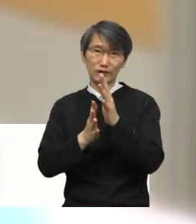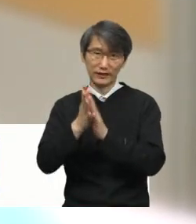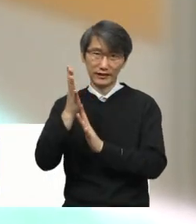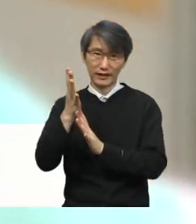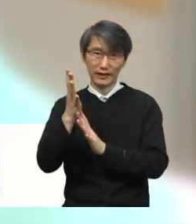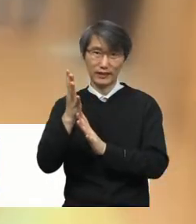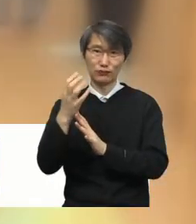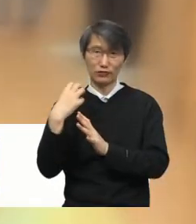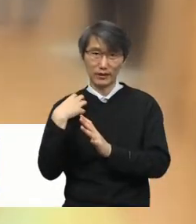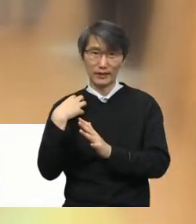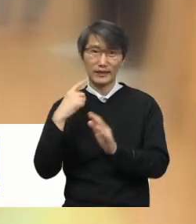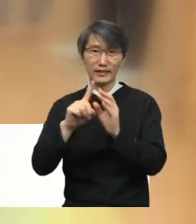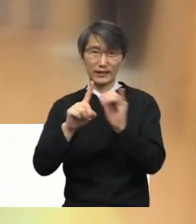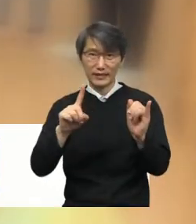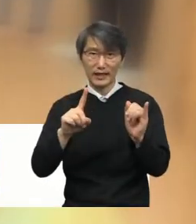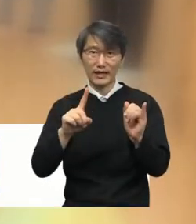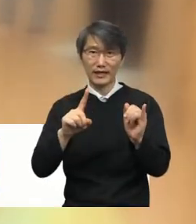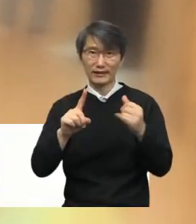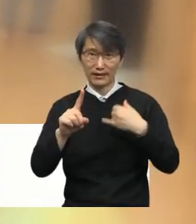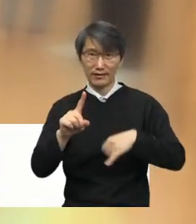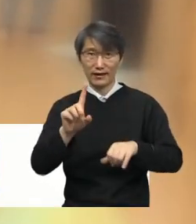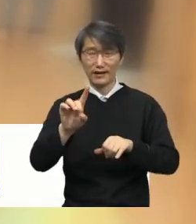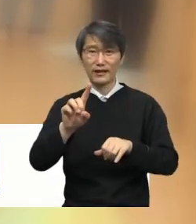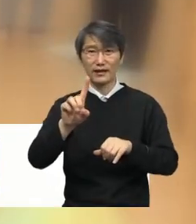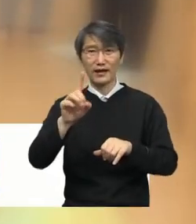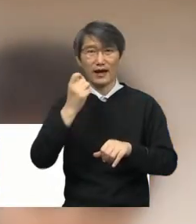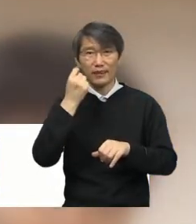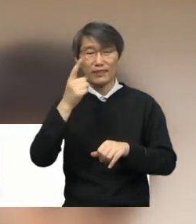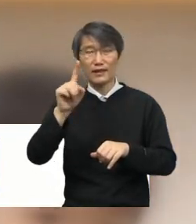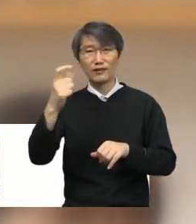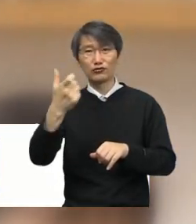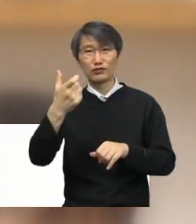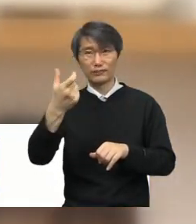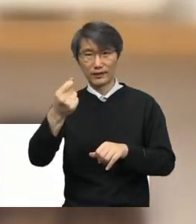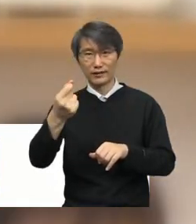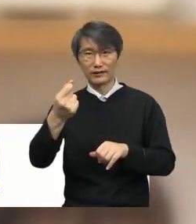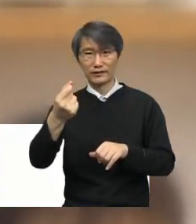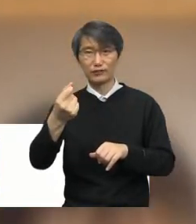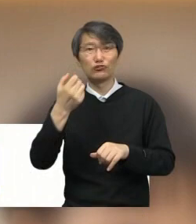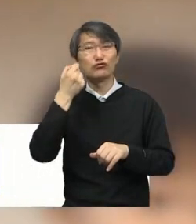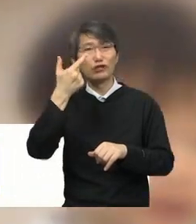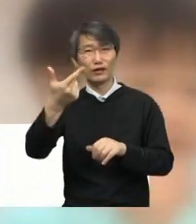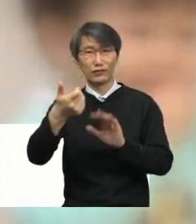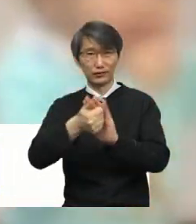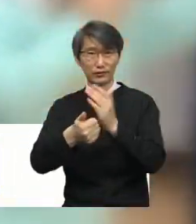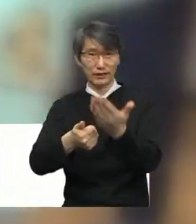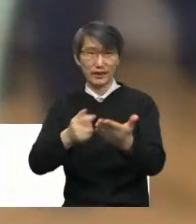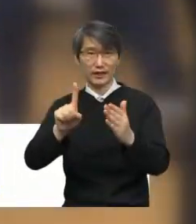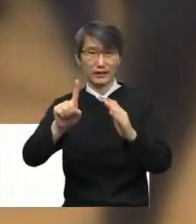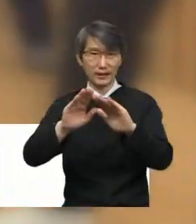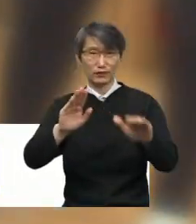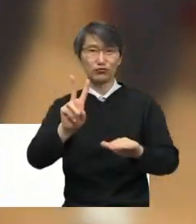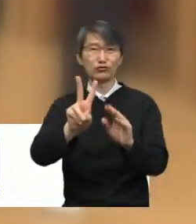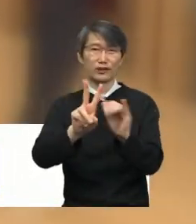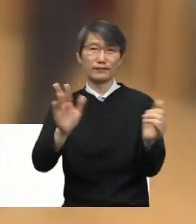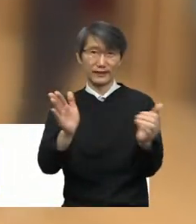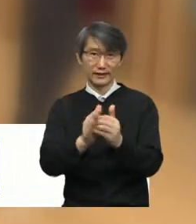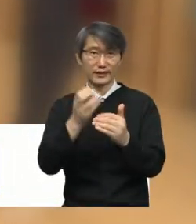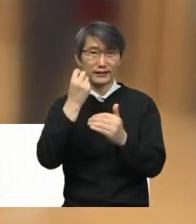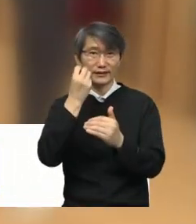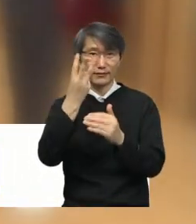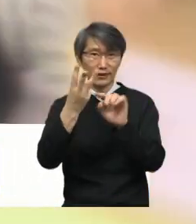사업으로 자녀 1인당 월 최대 60만 원씩 6개월간 제공합니다 한 가구당 두명까지